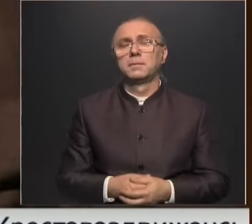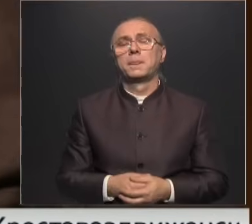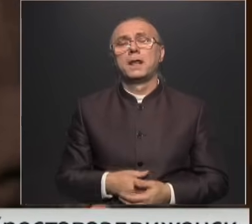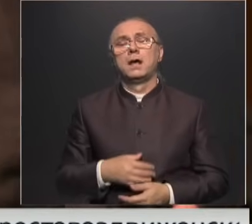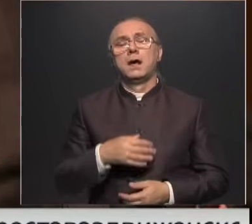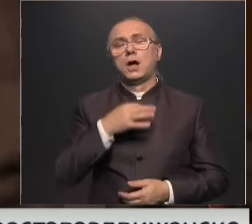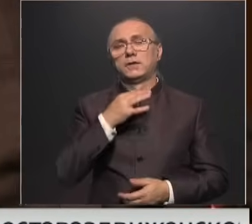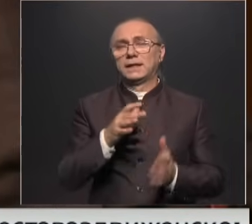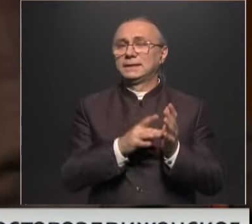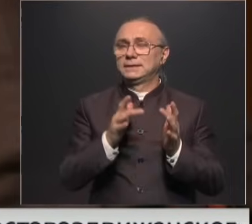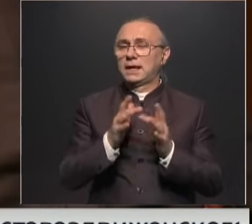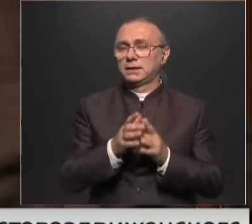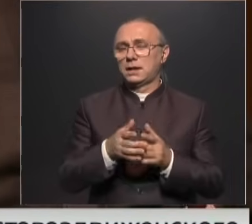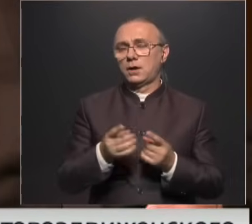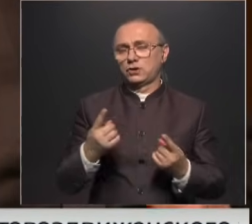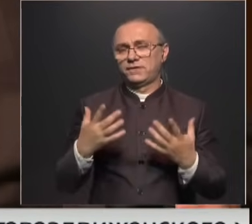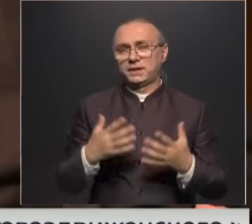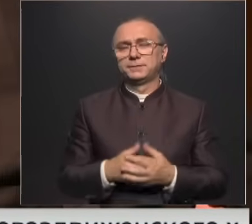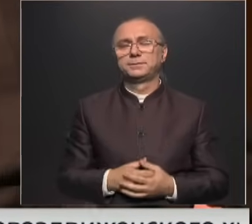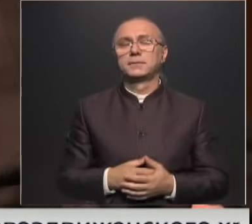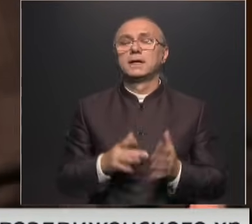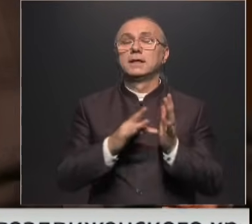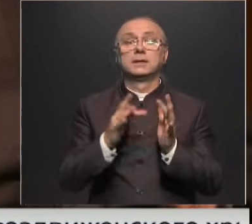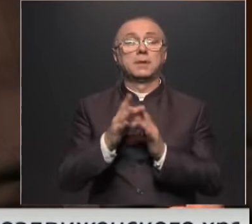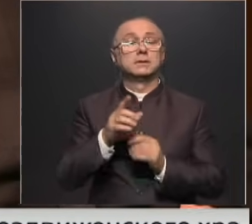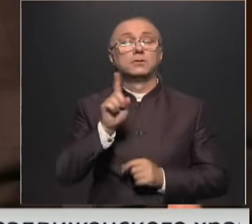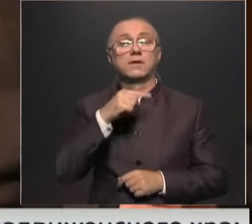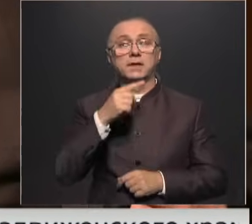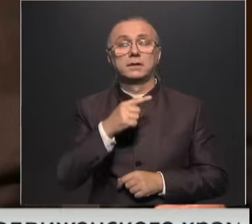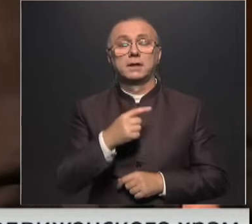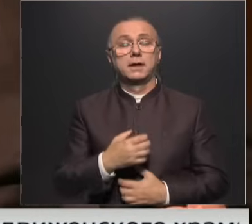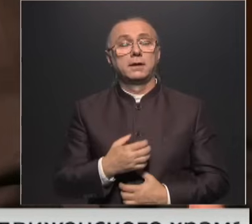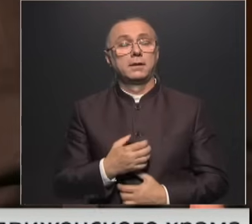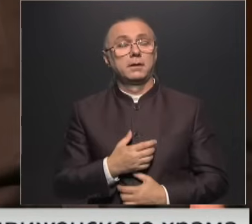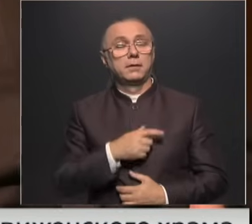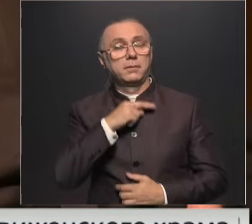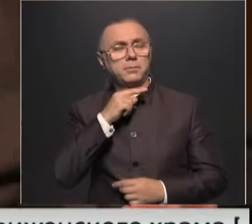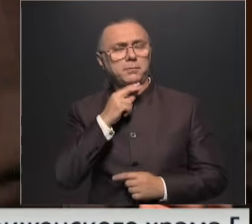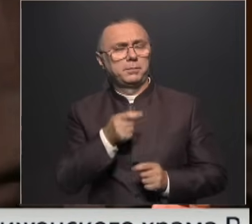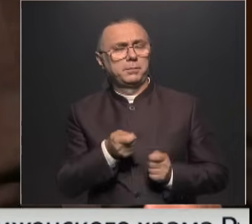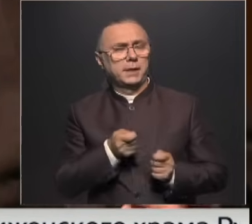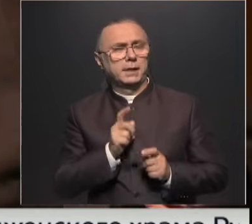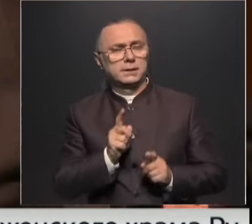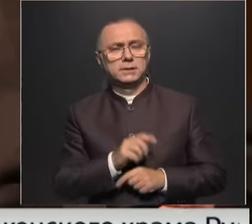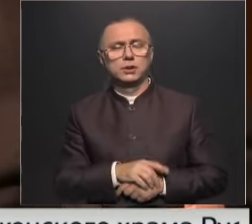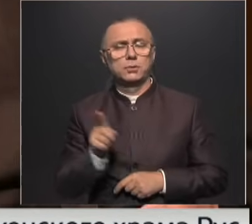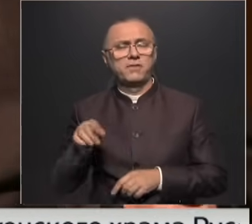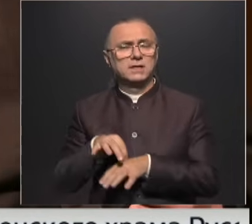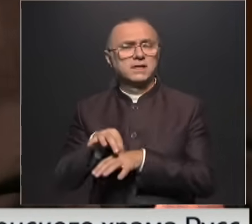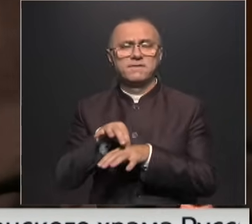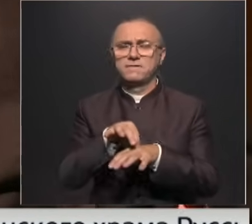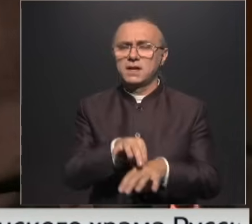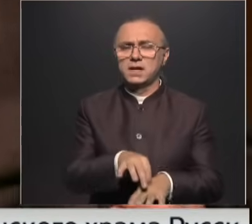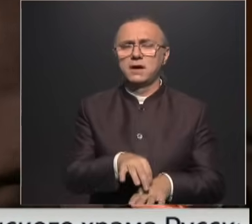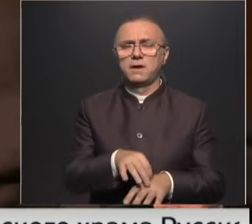очевиден. Спаситель говорил: «Берегитесь, чтобы вас не ввели в заблуждение, ибо будут